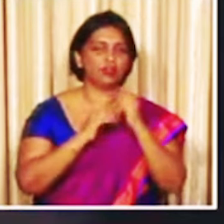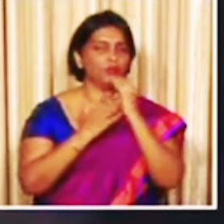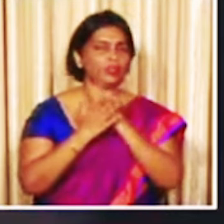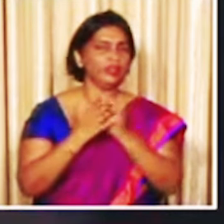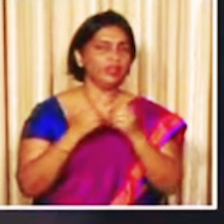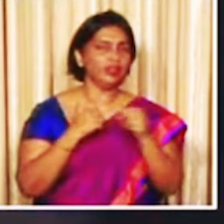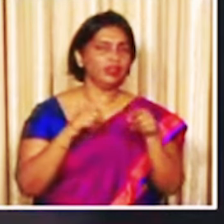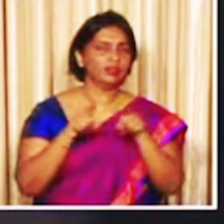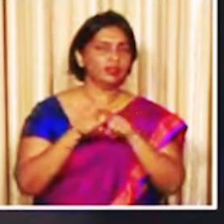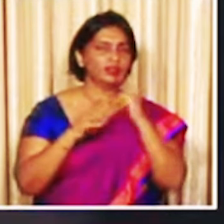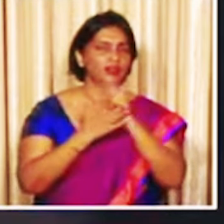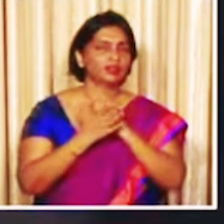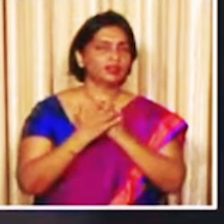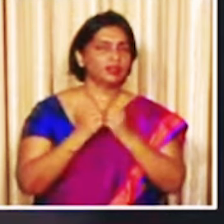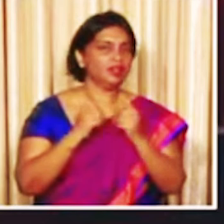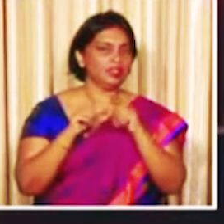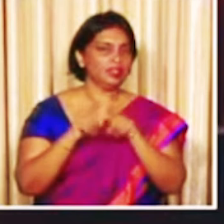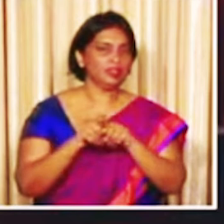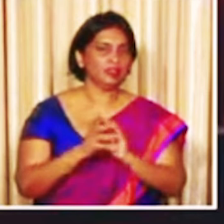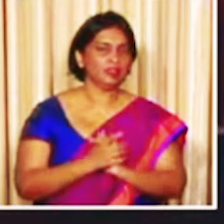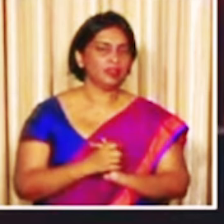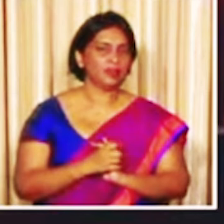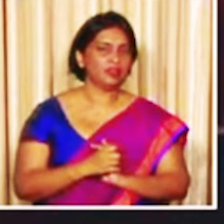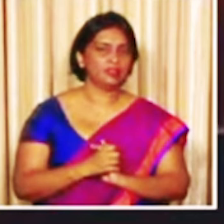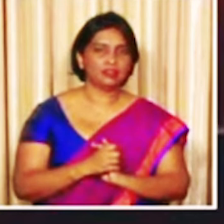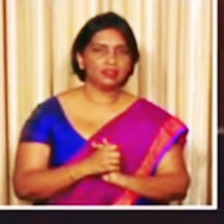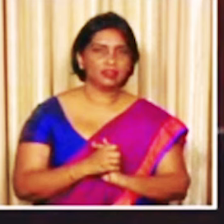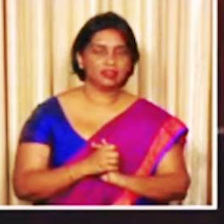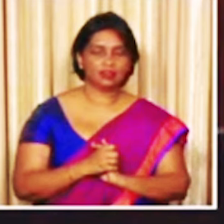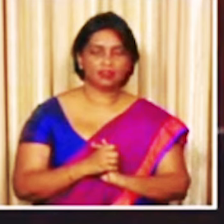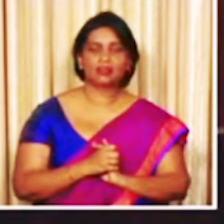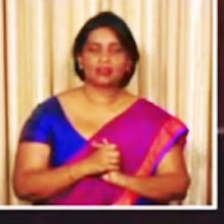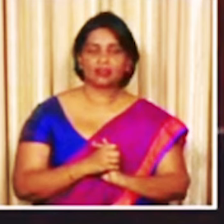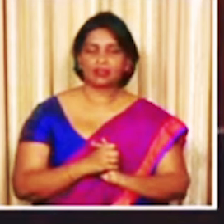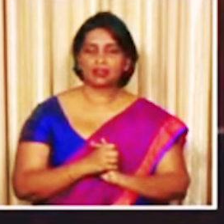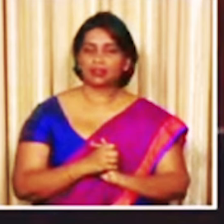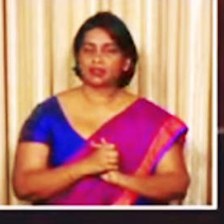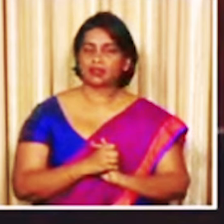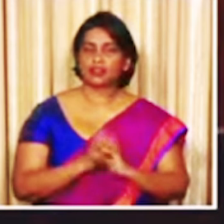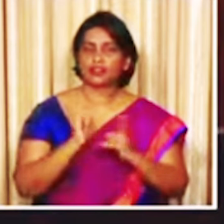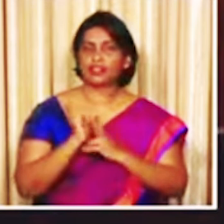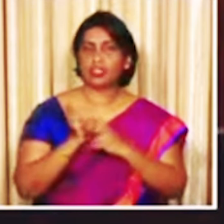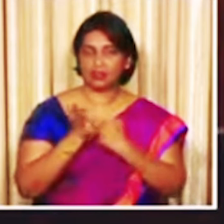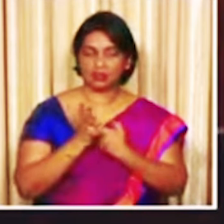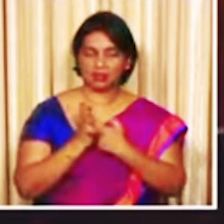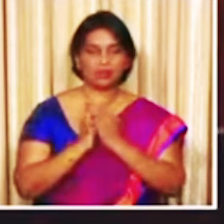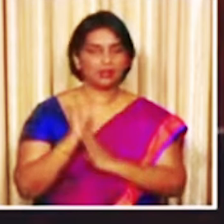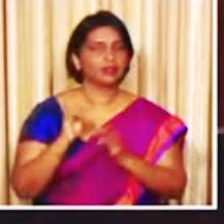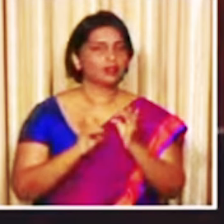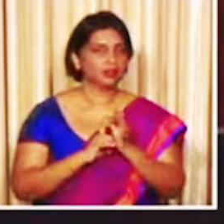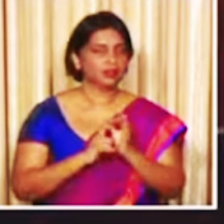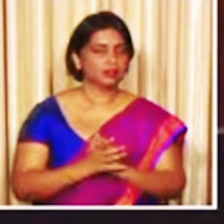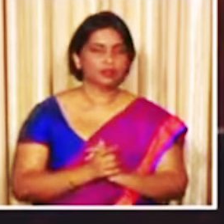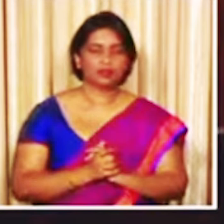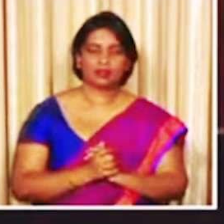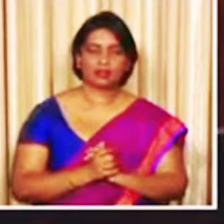පත් කිරීම සුදුසු නැහැ කියලා මම කියනවා. කොහොම ඉස්තුති මන්ත්‍රීතුමිය. ඔව් ගරු විජේදාස රාජපක්ෂ ඇමතිවරු.